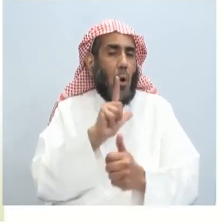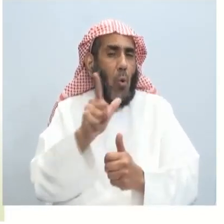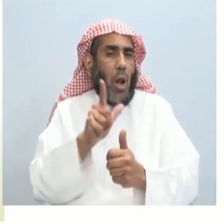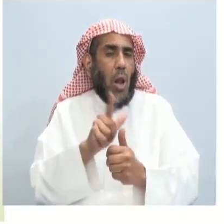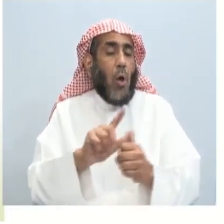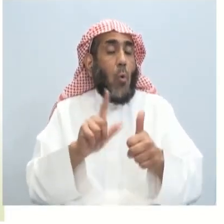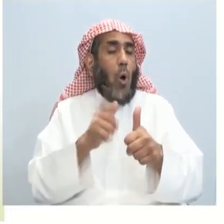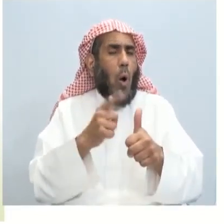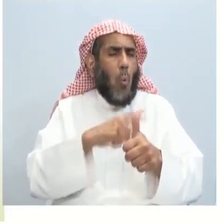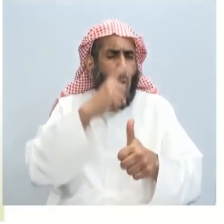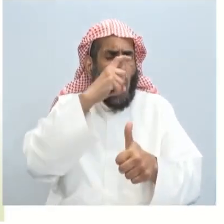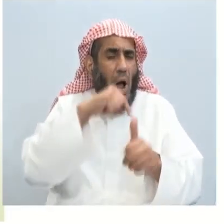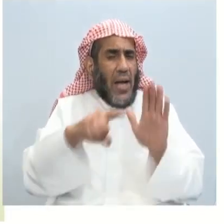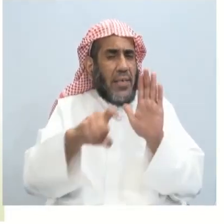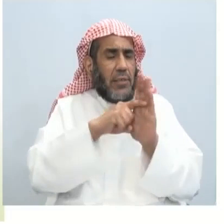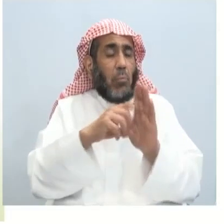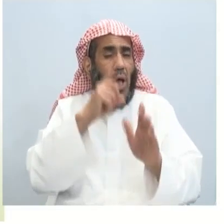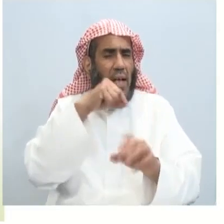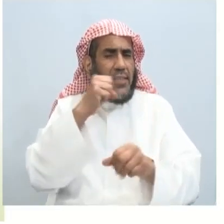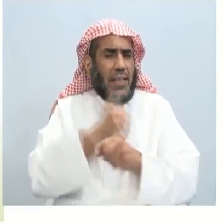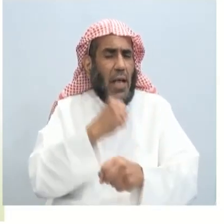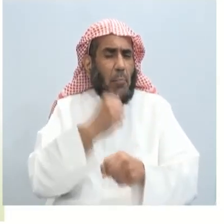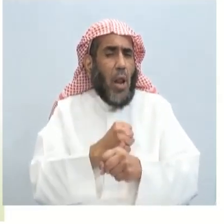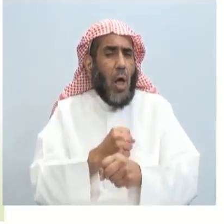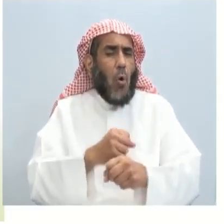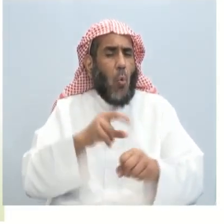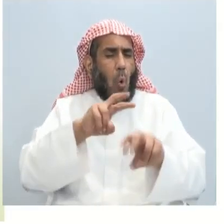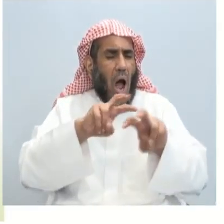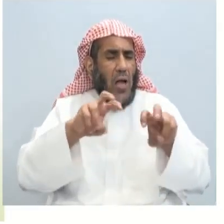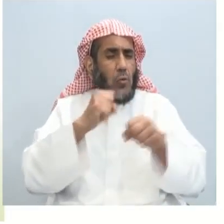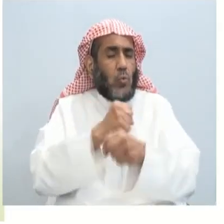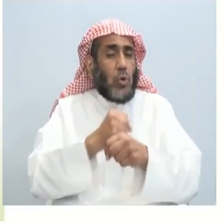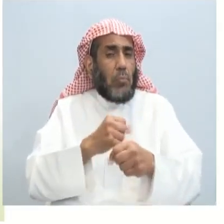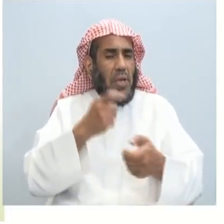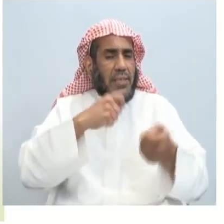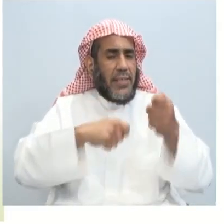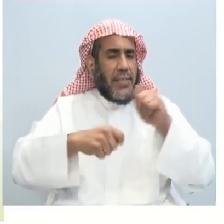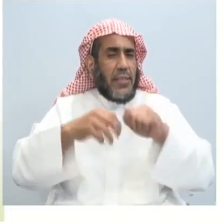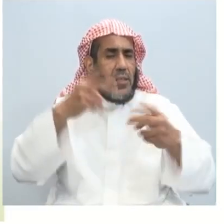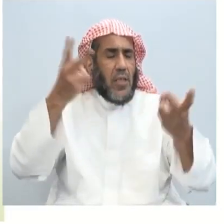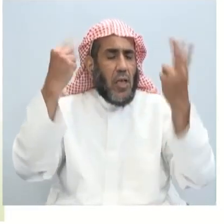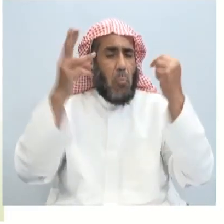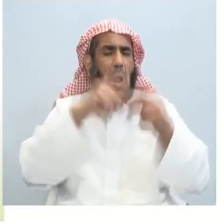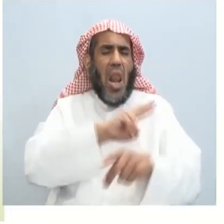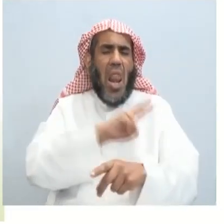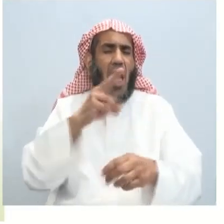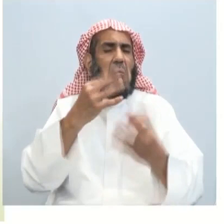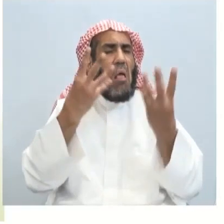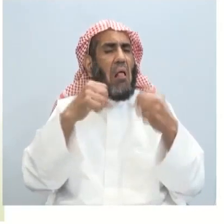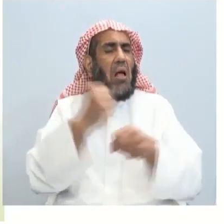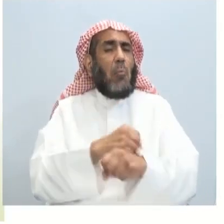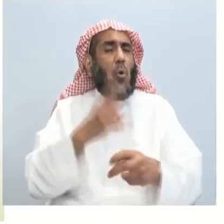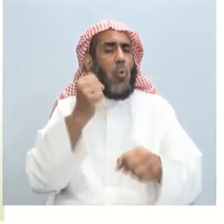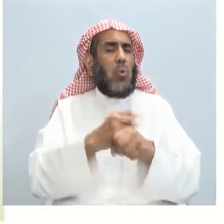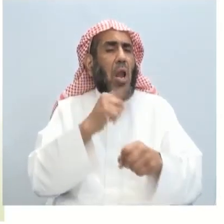واول واج ان تعمل وان تجري التجارب لان من لا يعمل ويجري